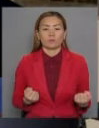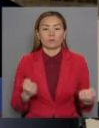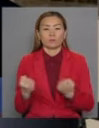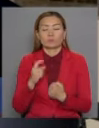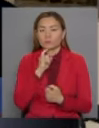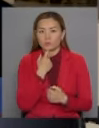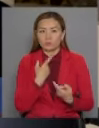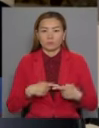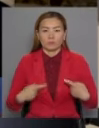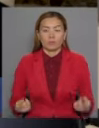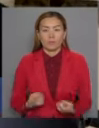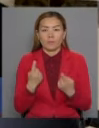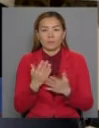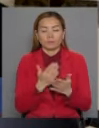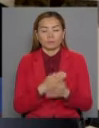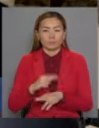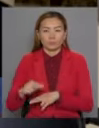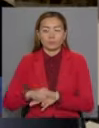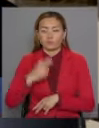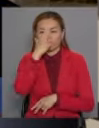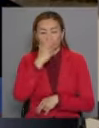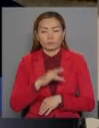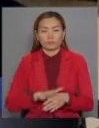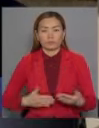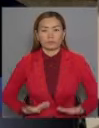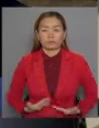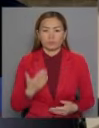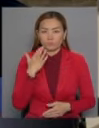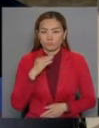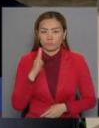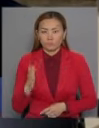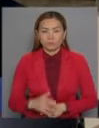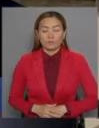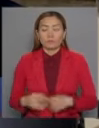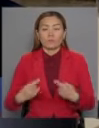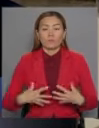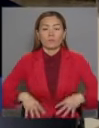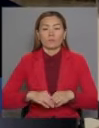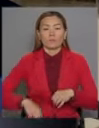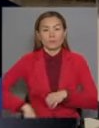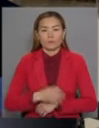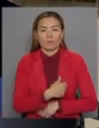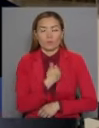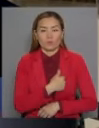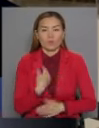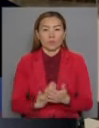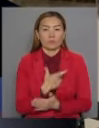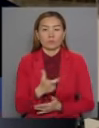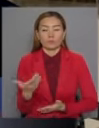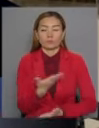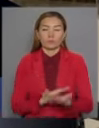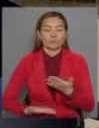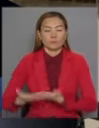киіну сияқты қарапайым дағдыларды үйренгеннен кейін олардың өмірі де өзгерді. Кейбіреу отбасын құруға ұмтылып, жаңа адамдармен